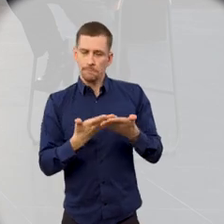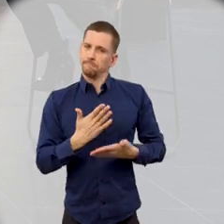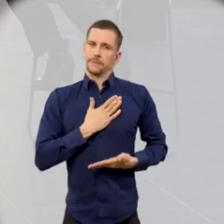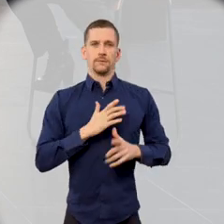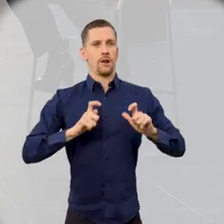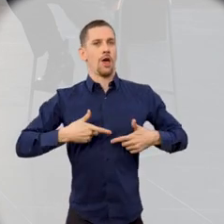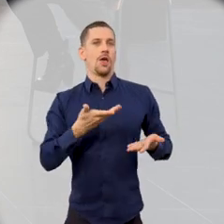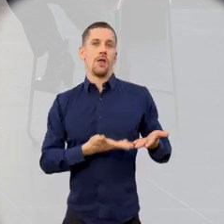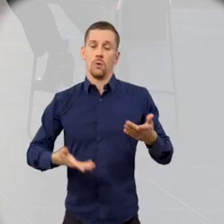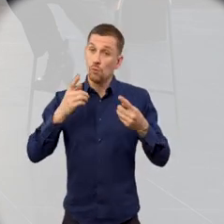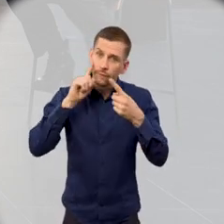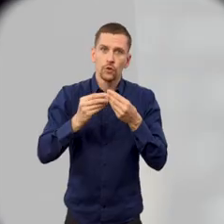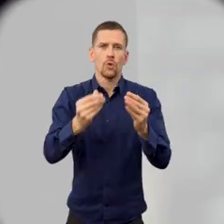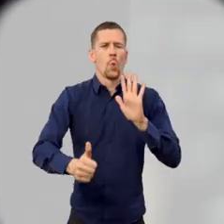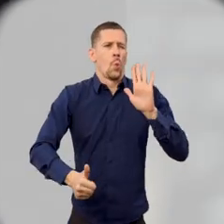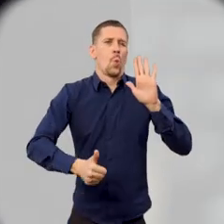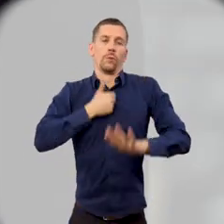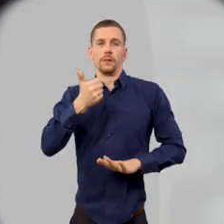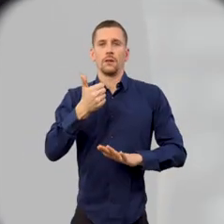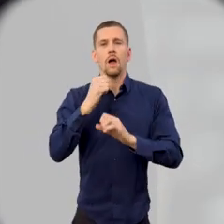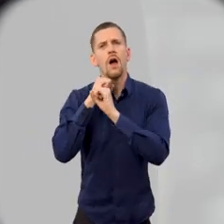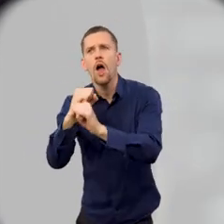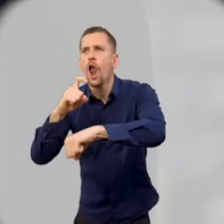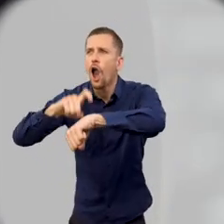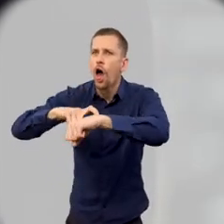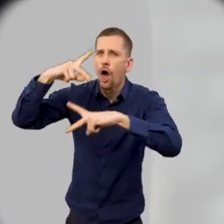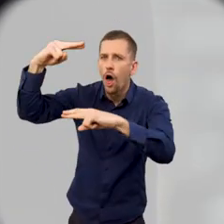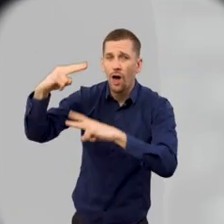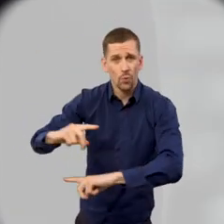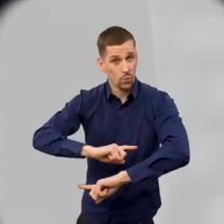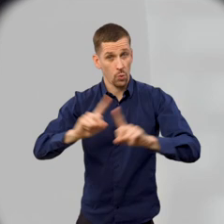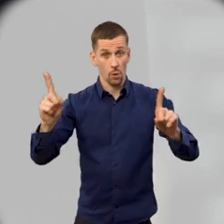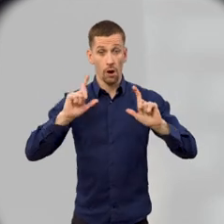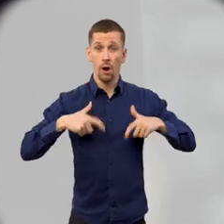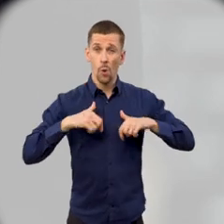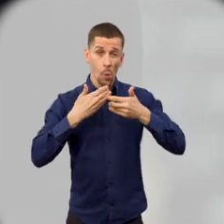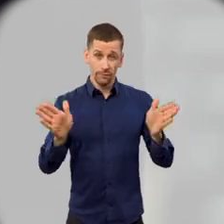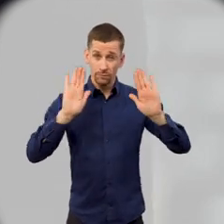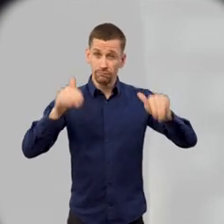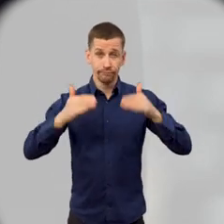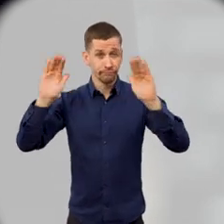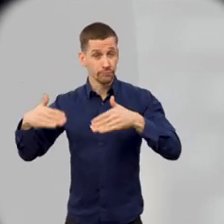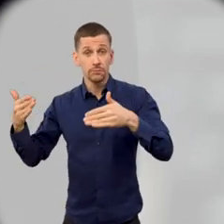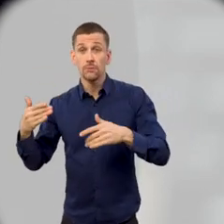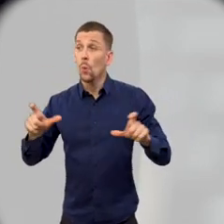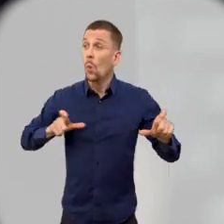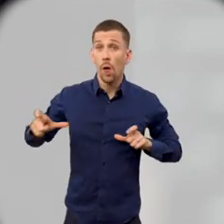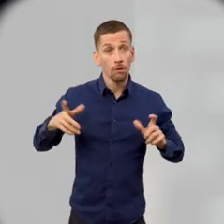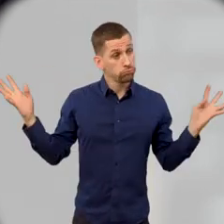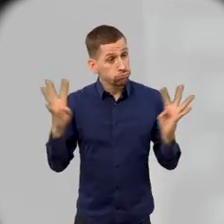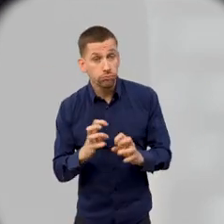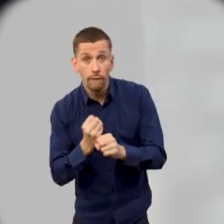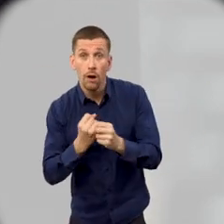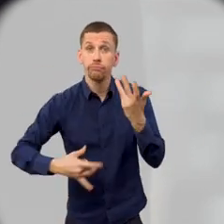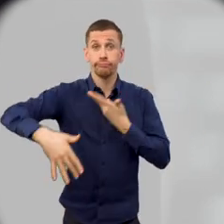qu'ils arrivent chez nous en parfaite autonomie, il n'y a pas d'obligation d'horaire, de cours, etc. Hein, bien sûr, ils viennent lorsqu'ils le souhaitent, l'école est ouverte 24 sur 24,